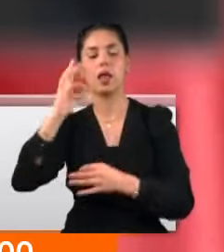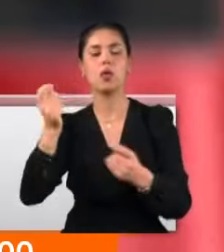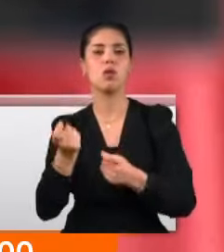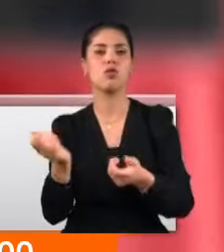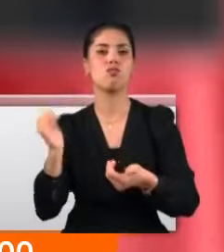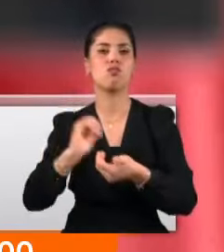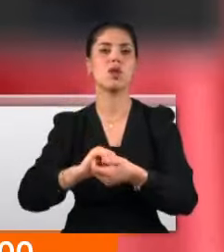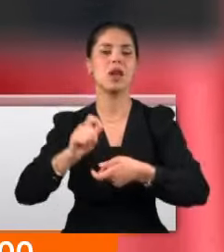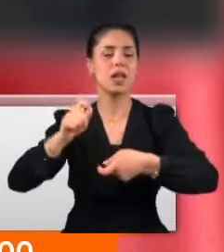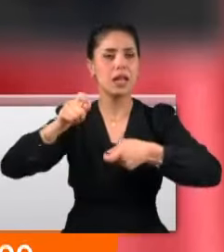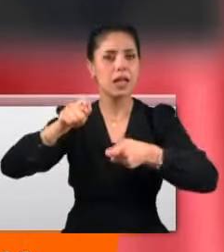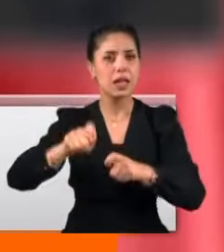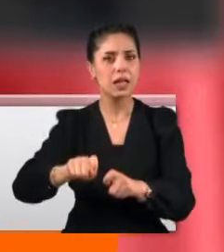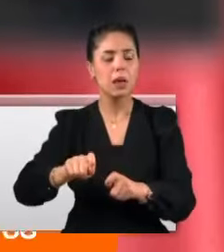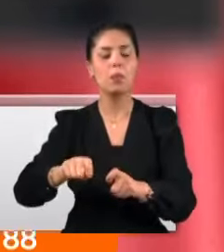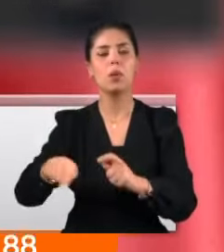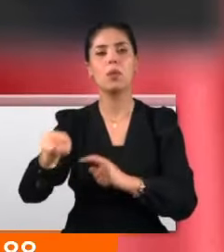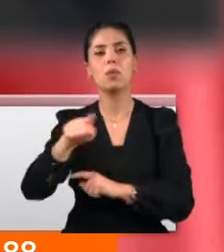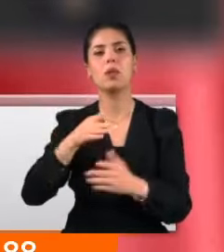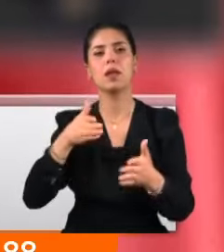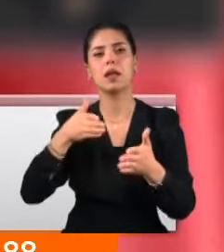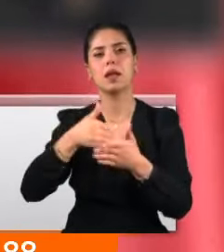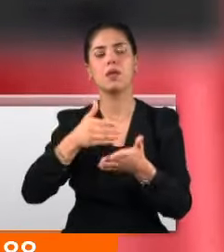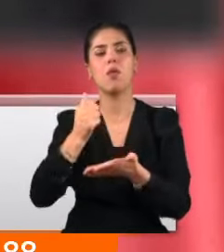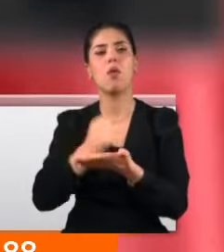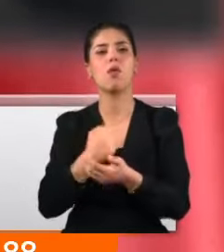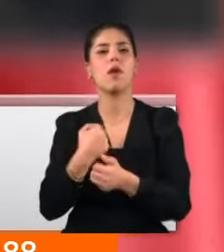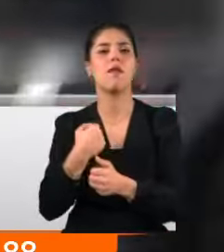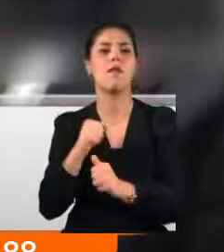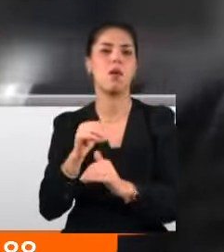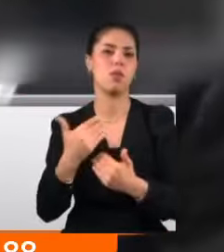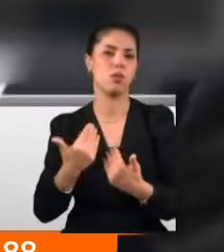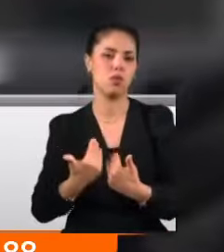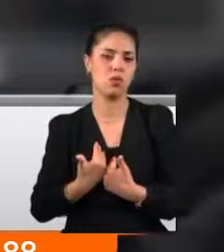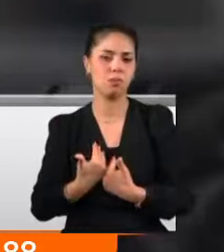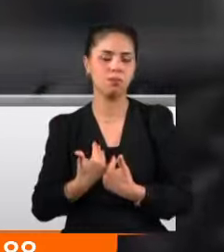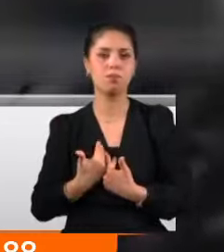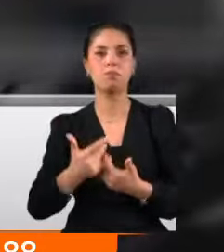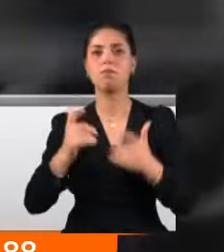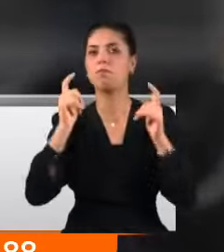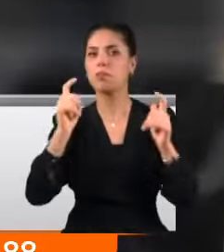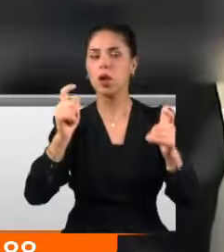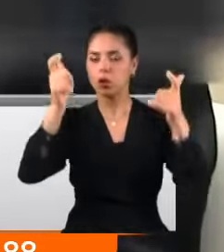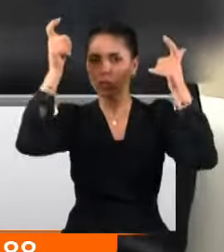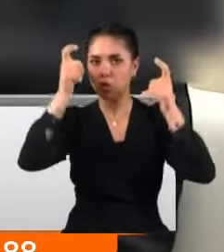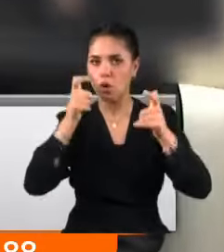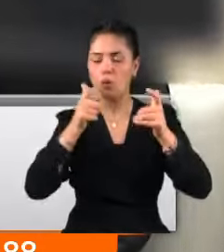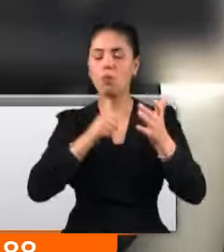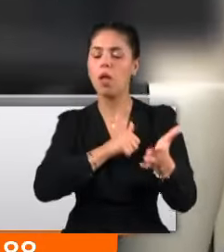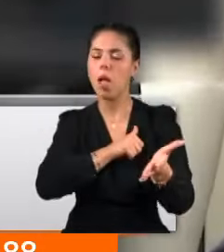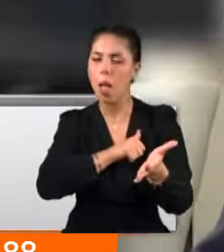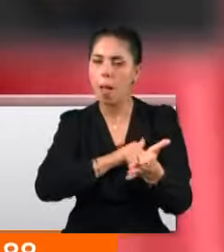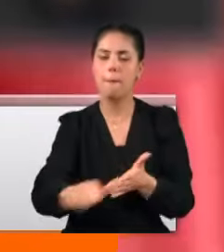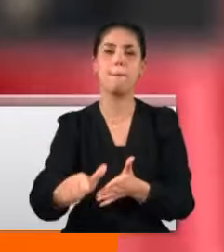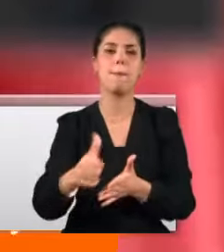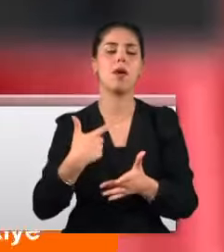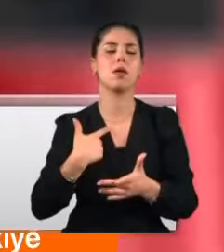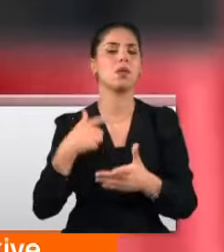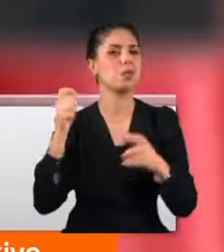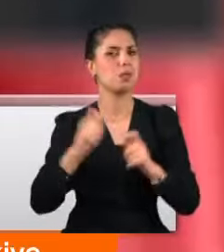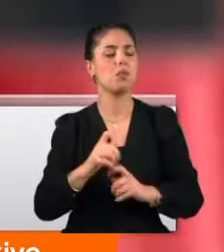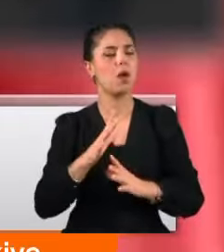yapılması yönündeki girişimlere onay vermeyeceğiz garantörlük dahil her türlü rolü